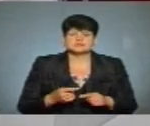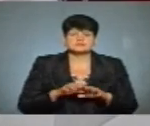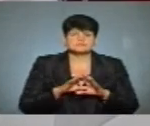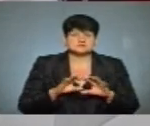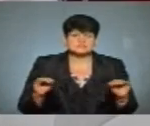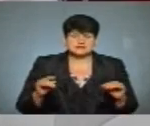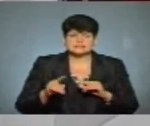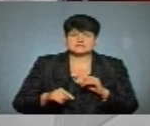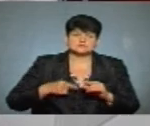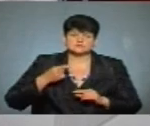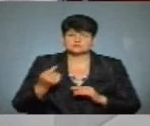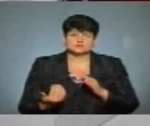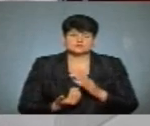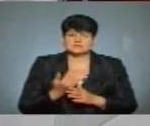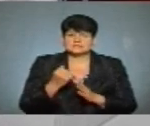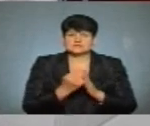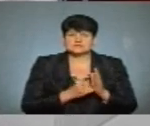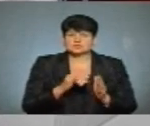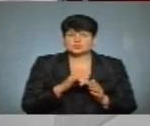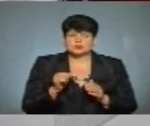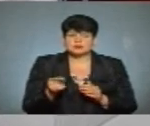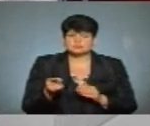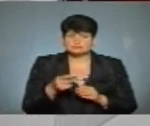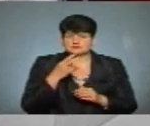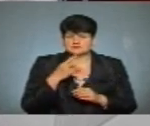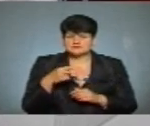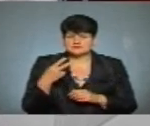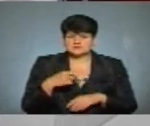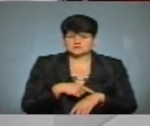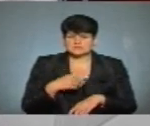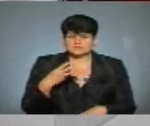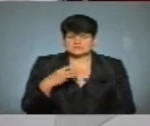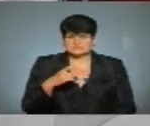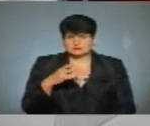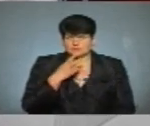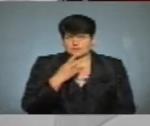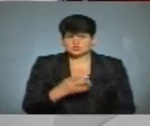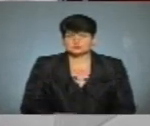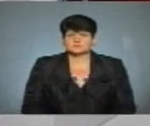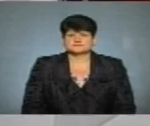у мене все. Наступний випуск новин на телеканалі UA Тернопіль. Дивіться о 20:30. Побачимось.